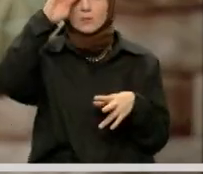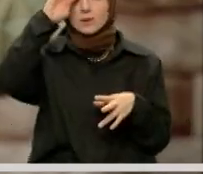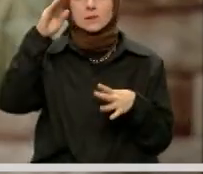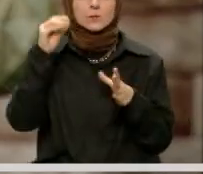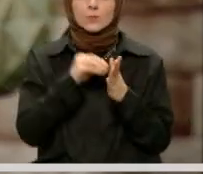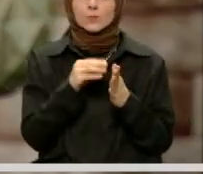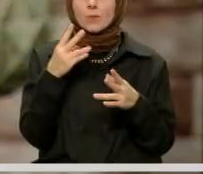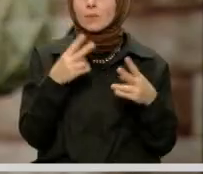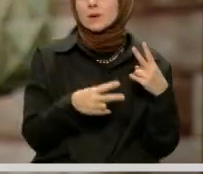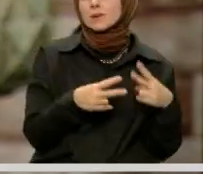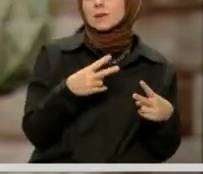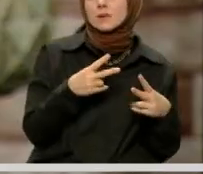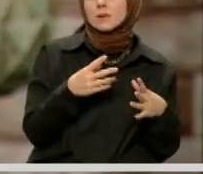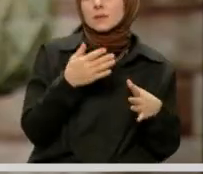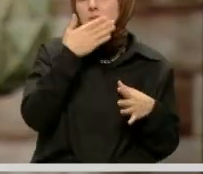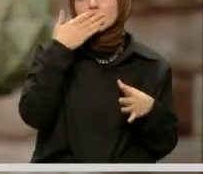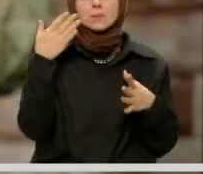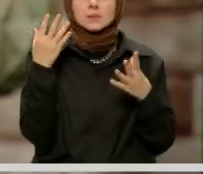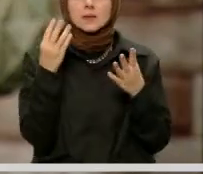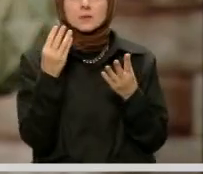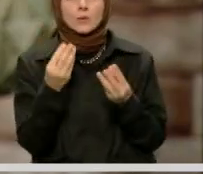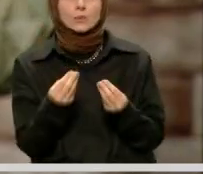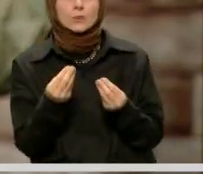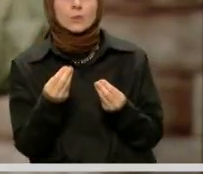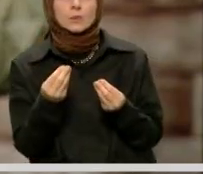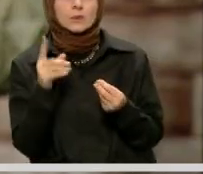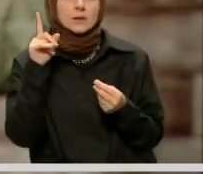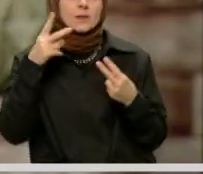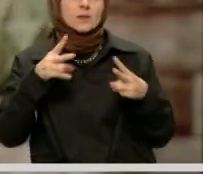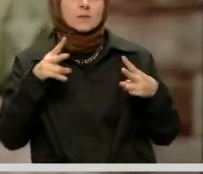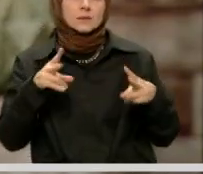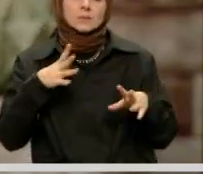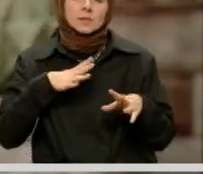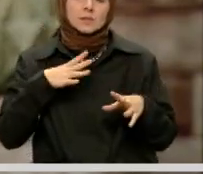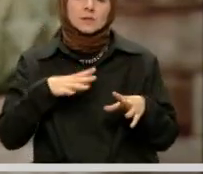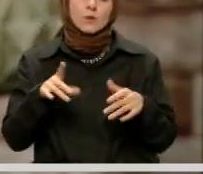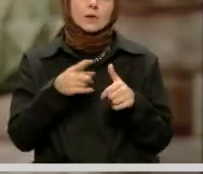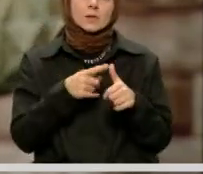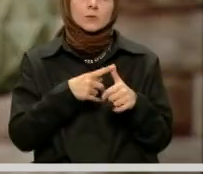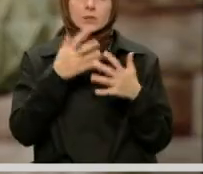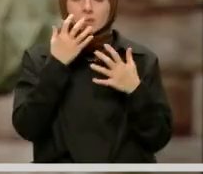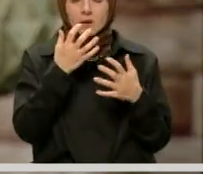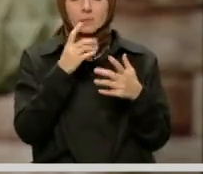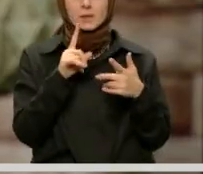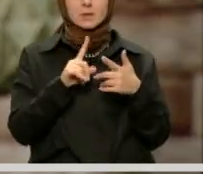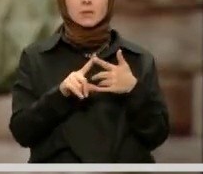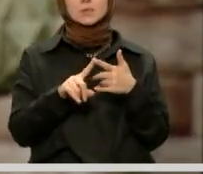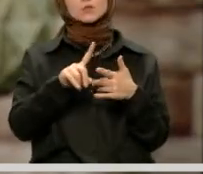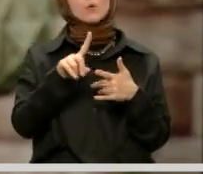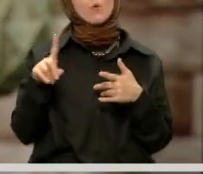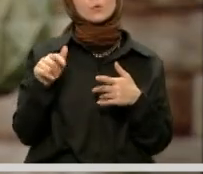önümüze Ramazan'ı koyuyor. O yüzden rahmet, ilk günleri rahmettir. İkinci 10 günde artık